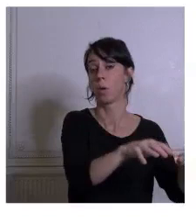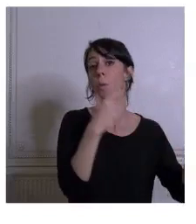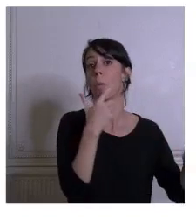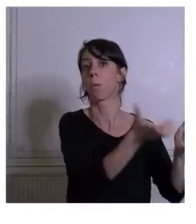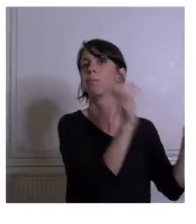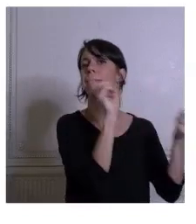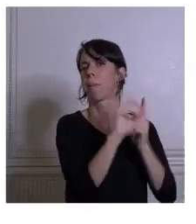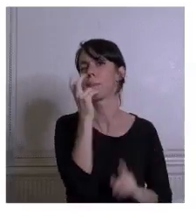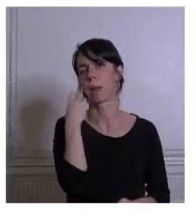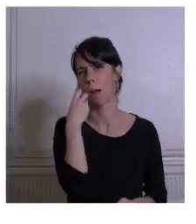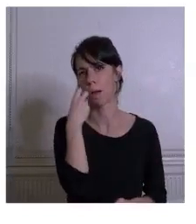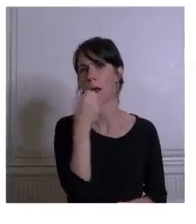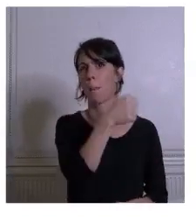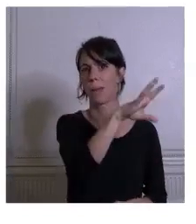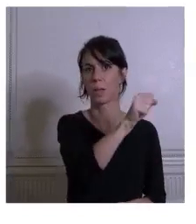c'est là.